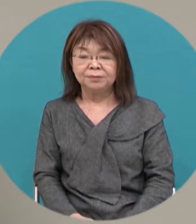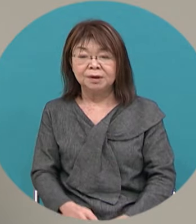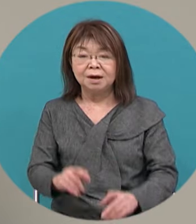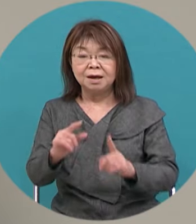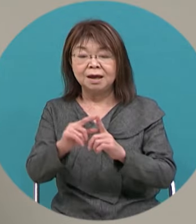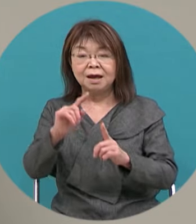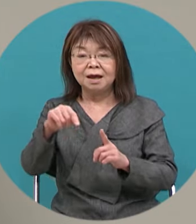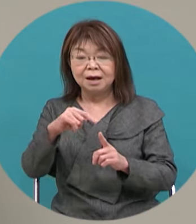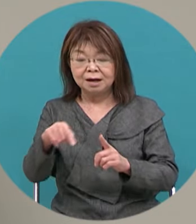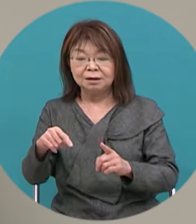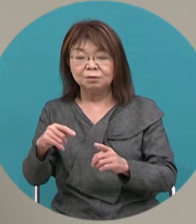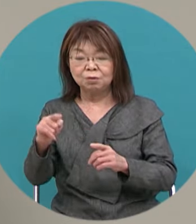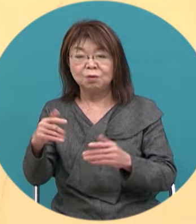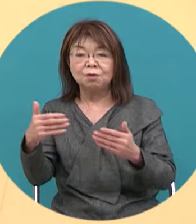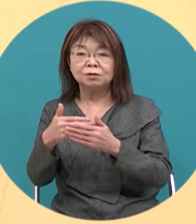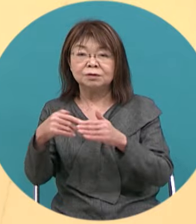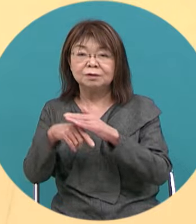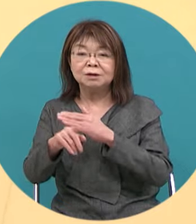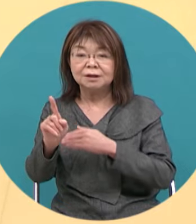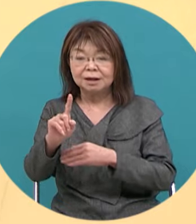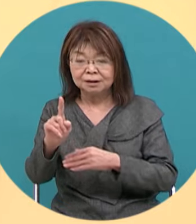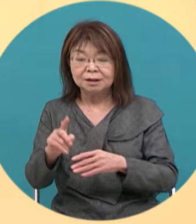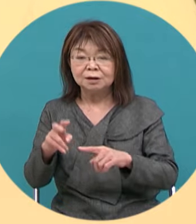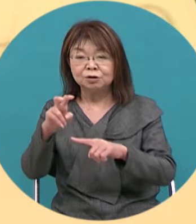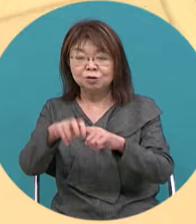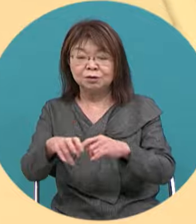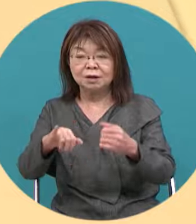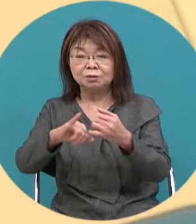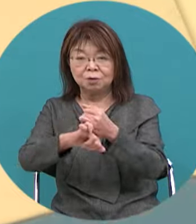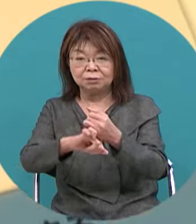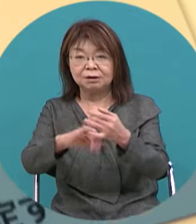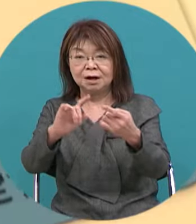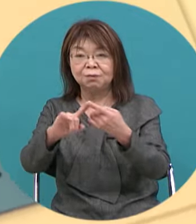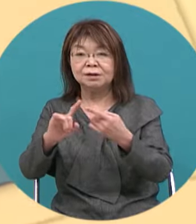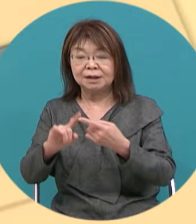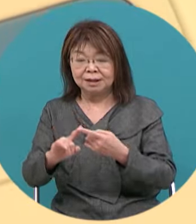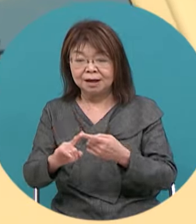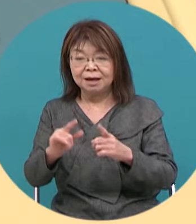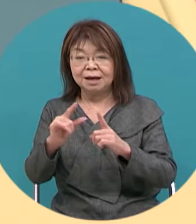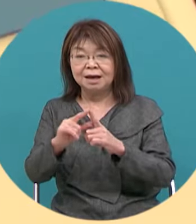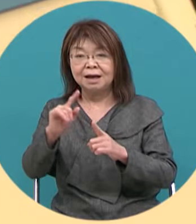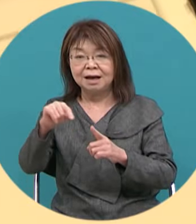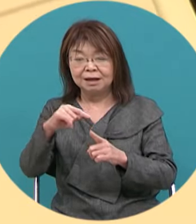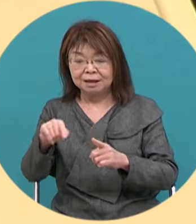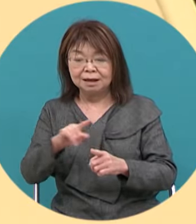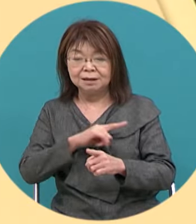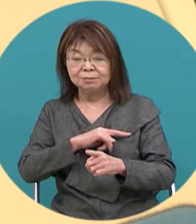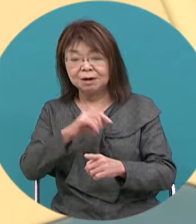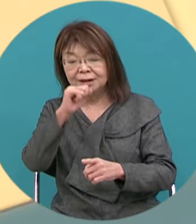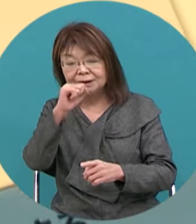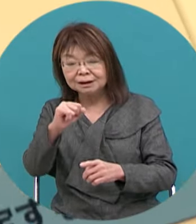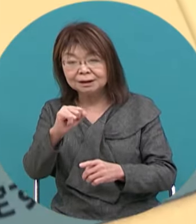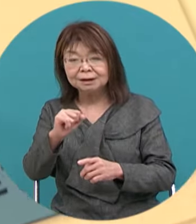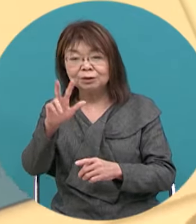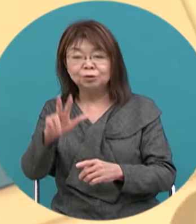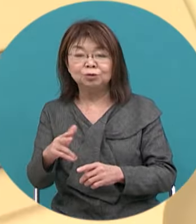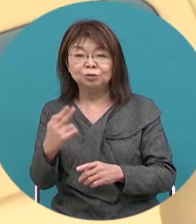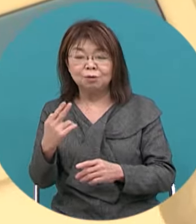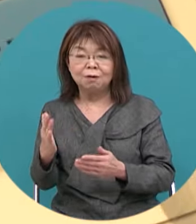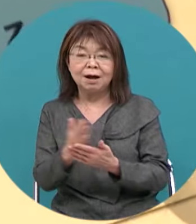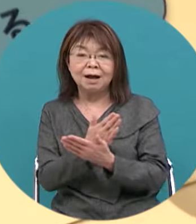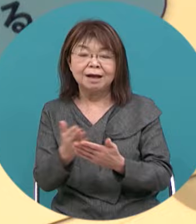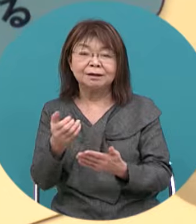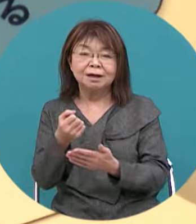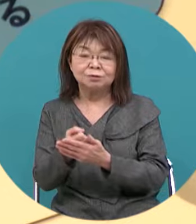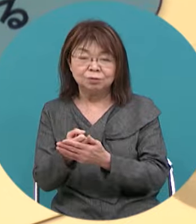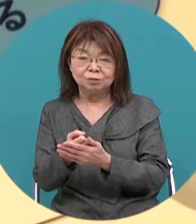AI オンデマンド交通とは、乗車の予約に応じて AI が最適なルートを判断するシステムを活用